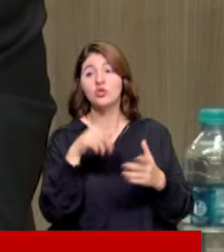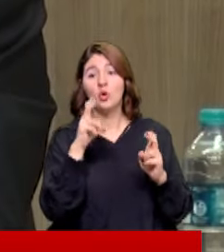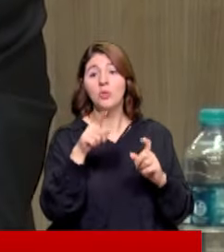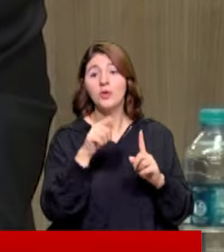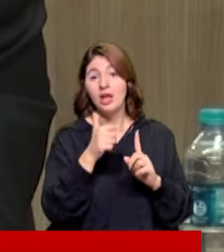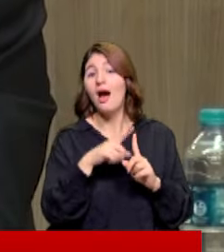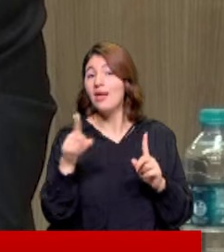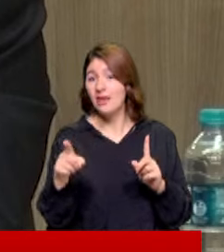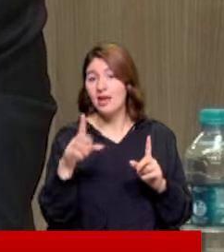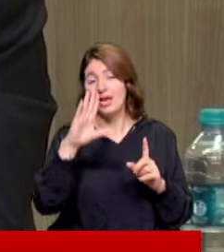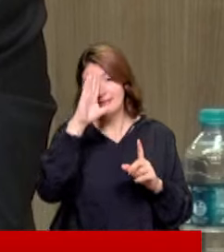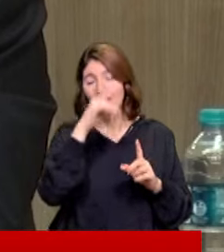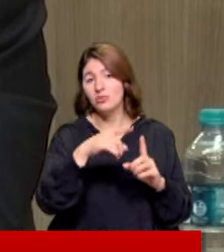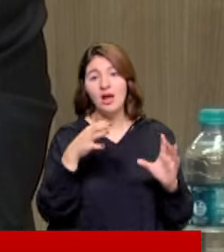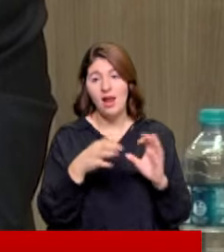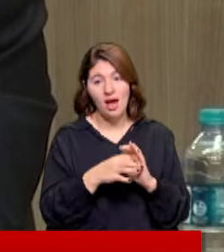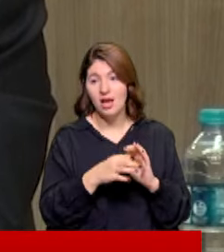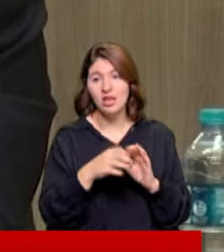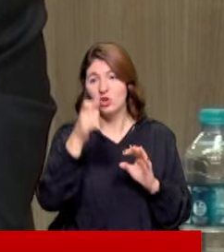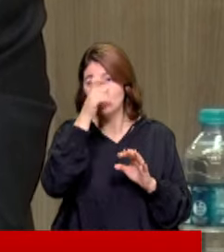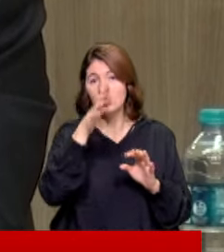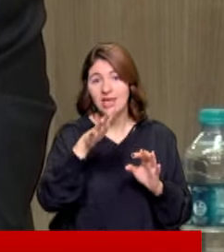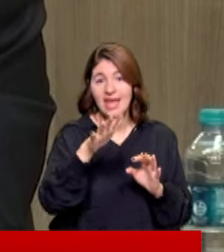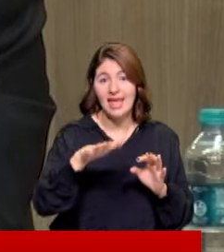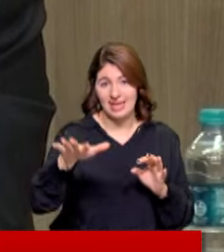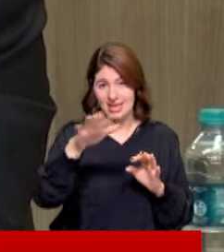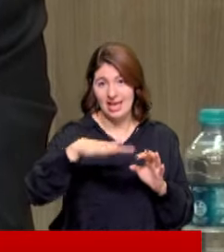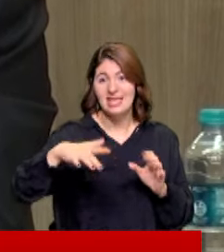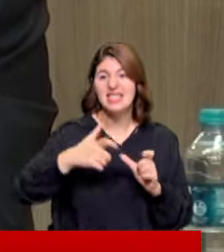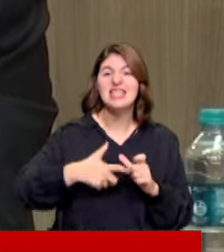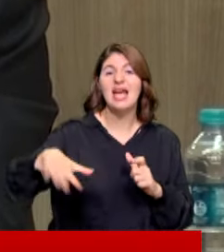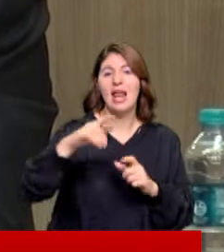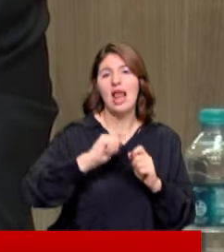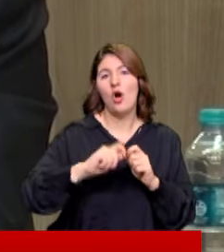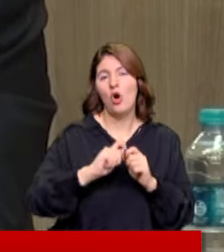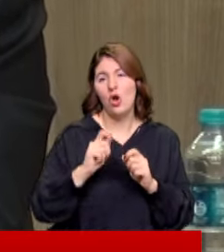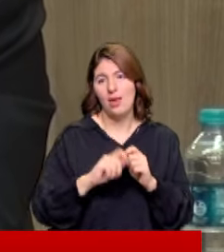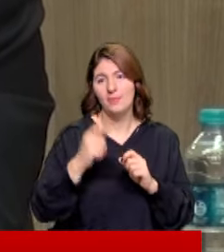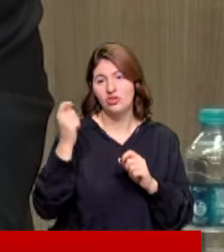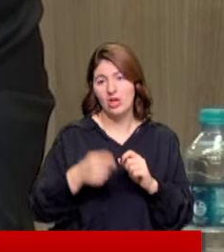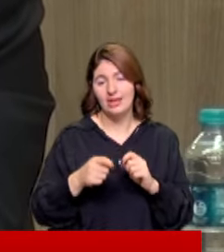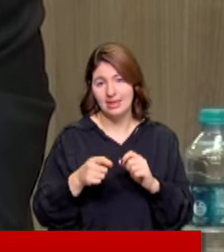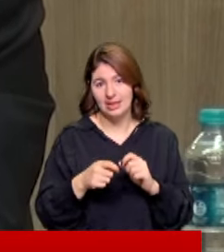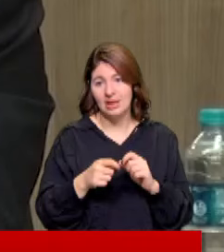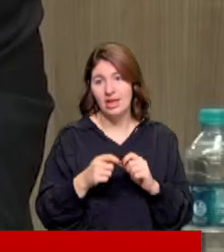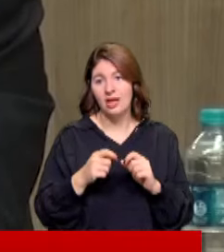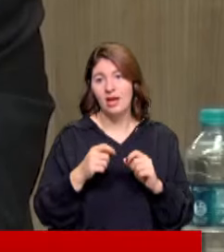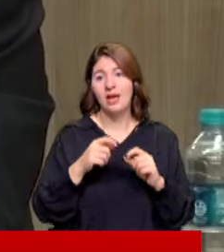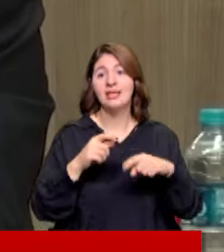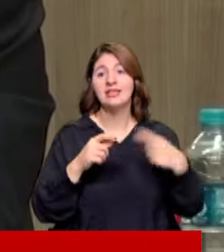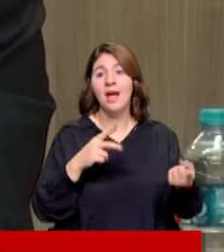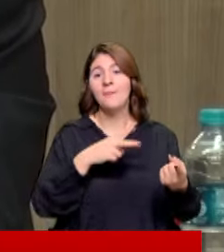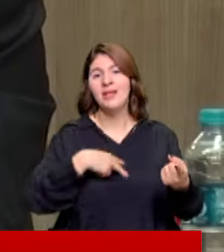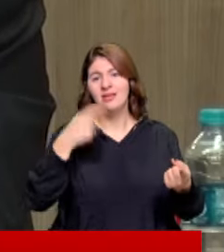bugüne kadar İstanbul'la ilgili Türkiye'deki genel ekonomik şartları, diğer